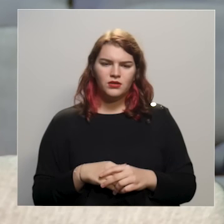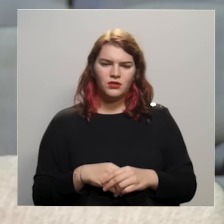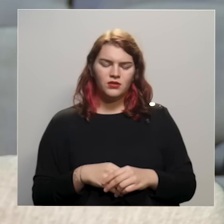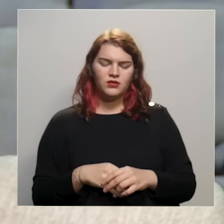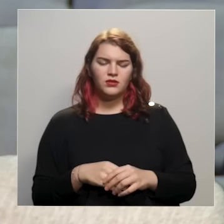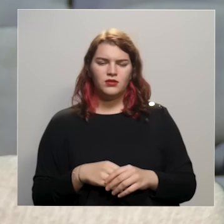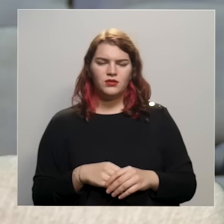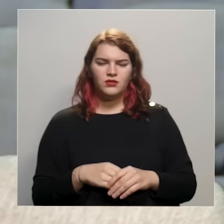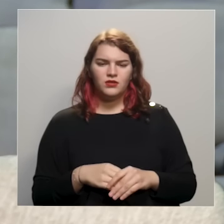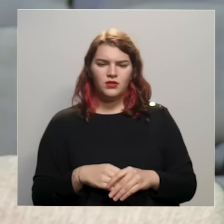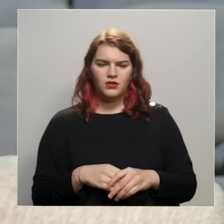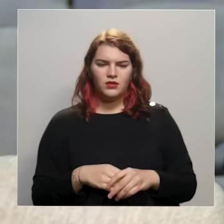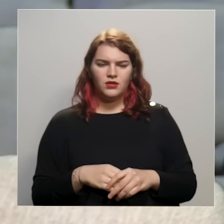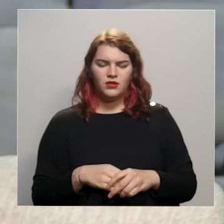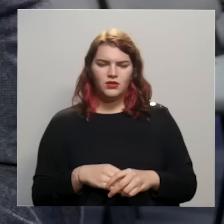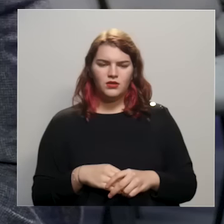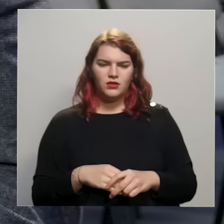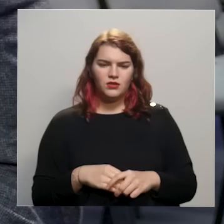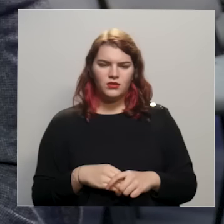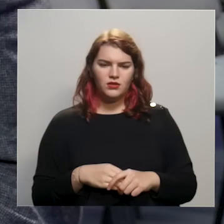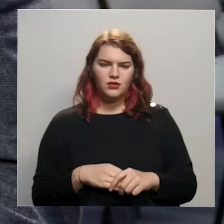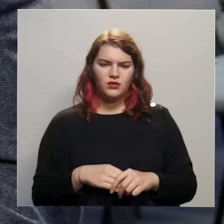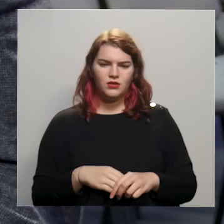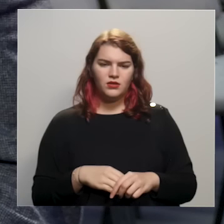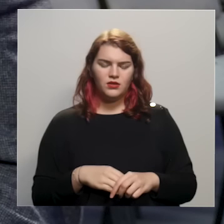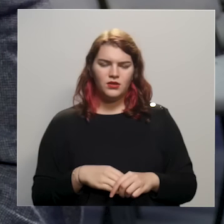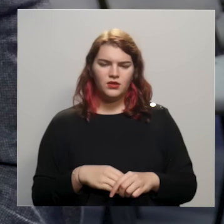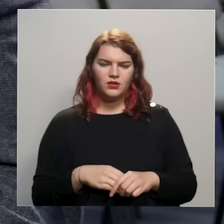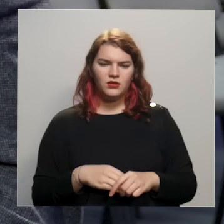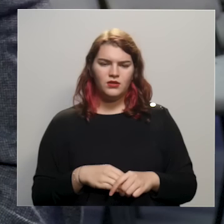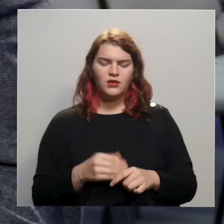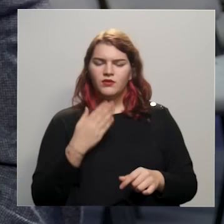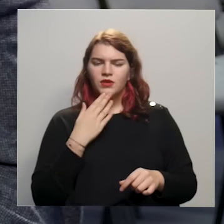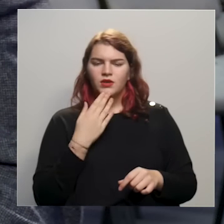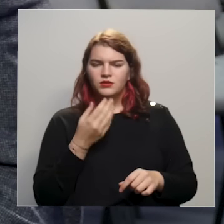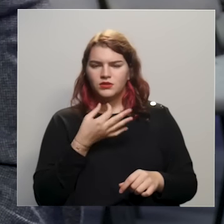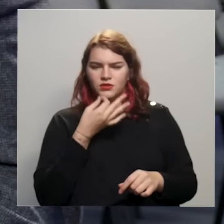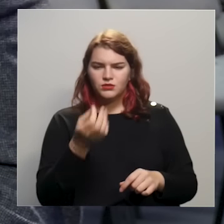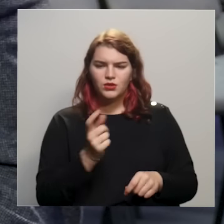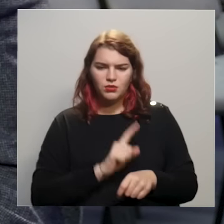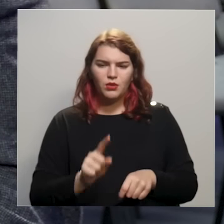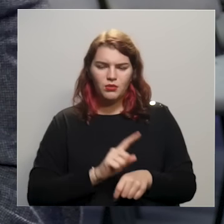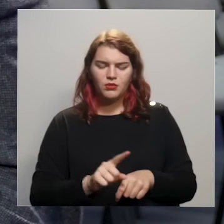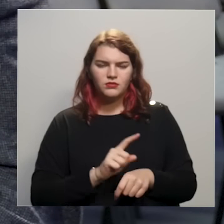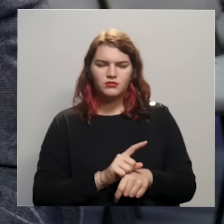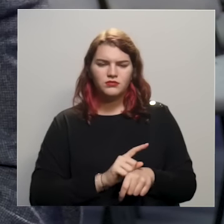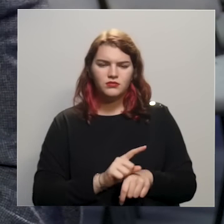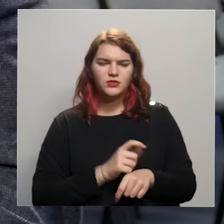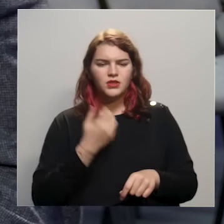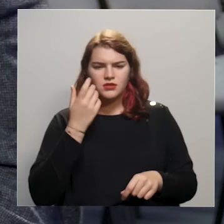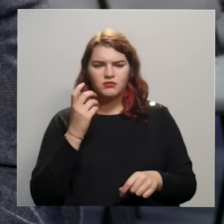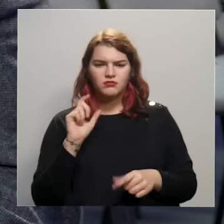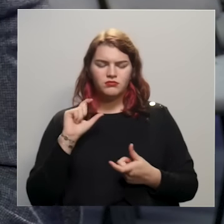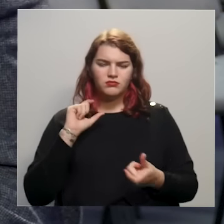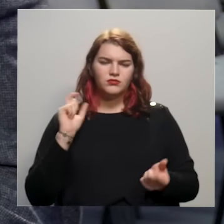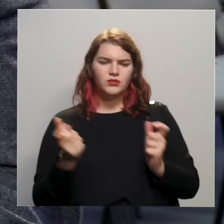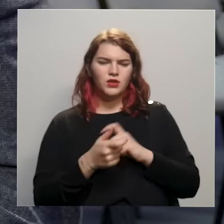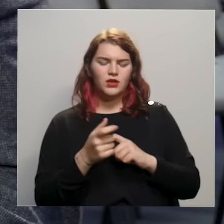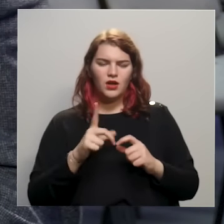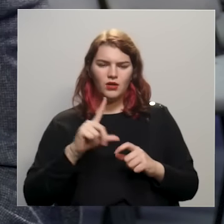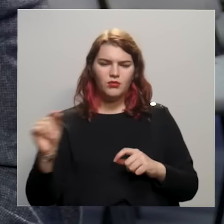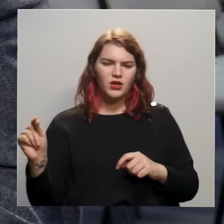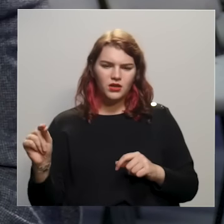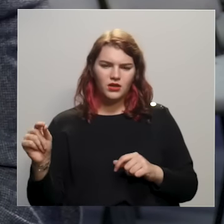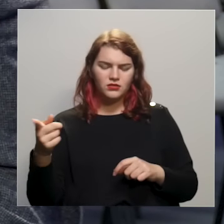mai puțin o să mai punctez. Dar acum vreau să spun momentul când m-am pocăit în seara aceea, a plecat Florina,